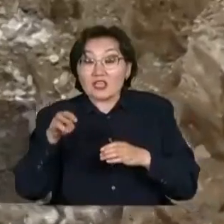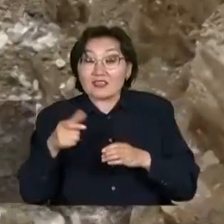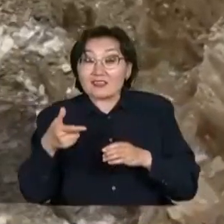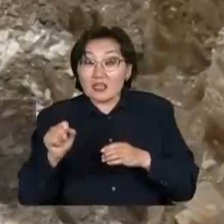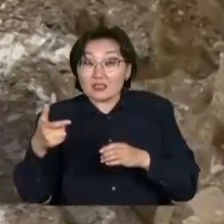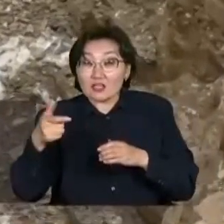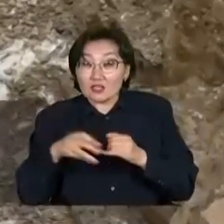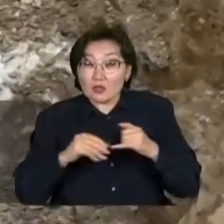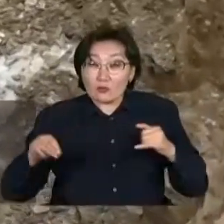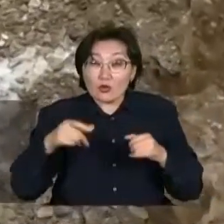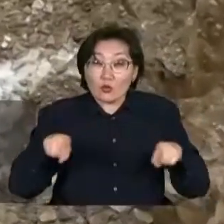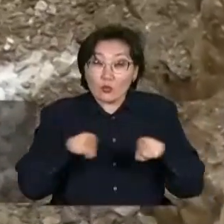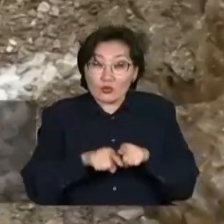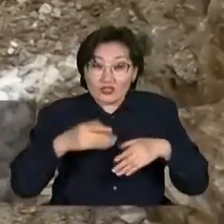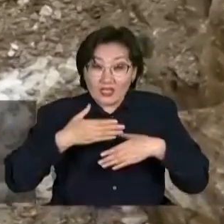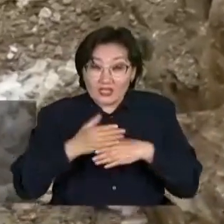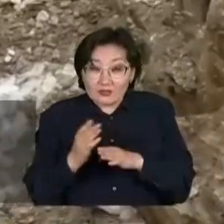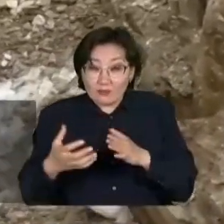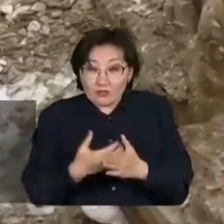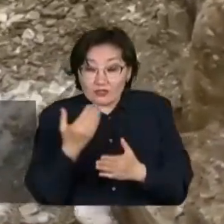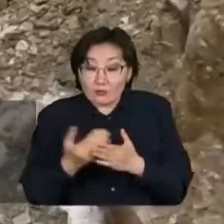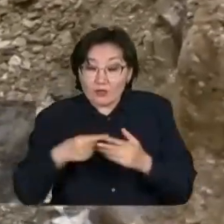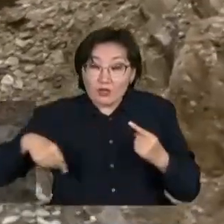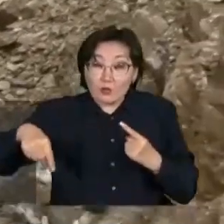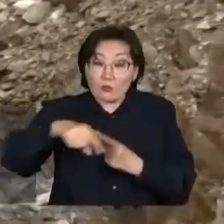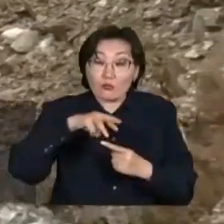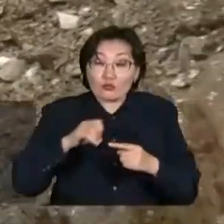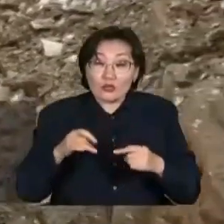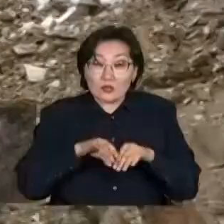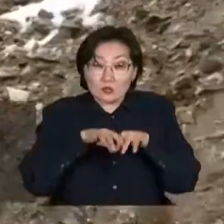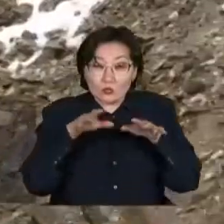осылай қазып опырып кеткен салдарынан айнала қоқысқа толған.